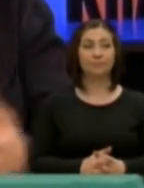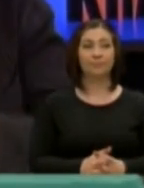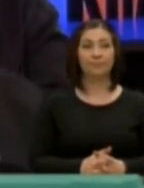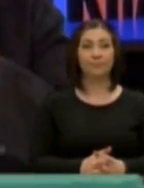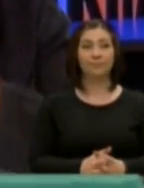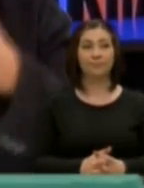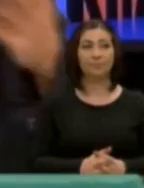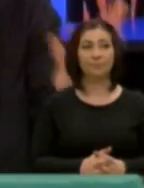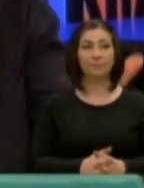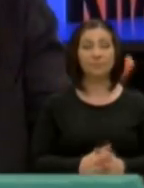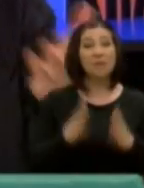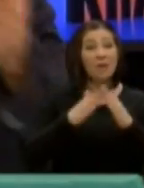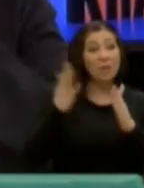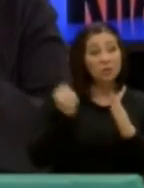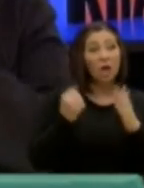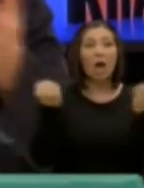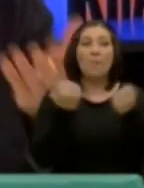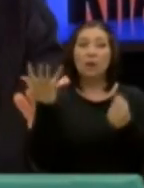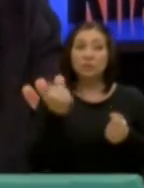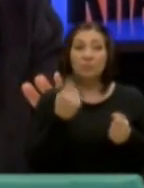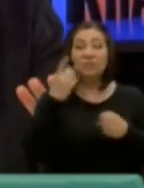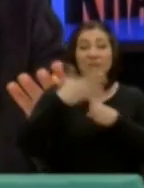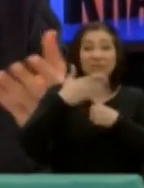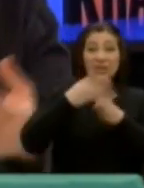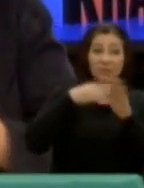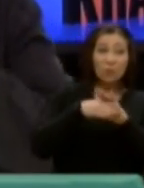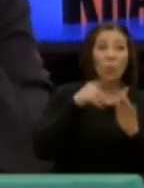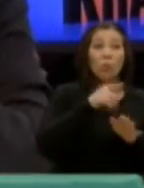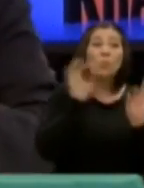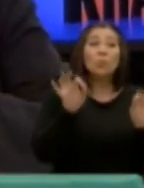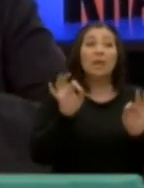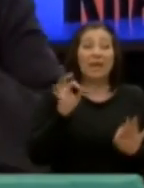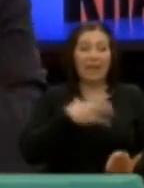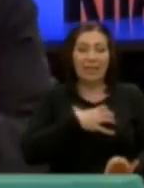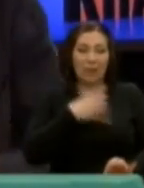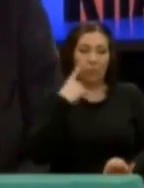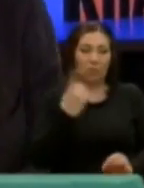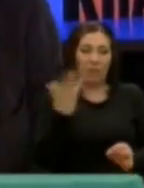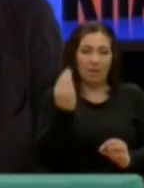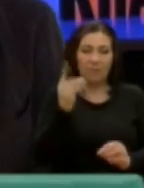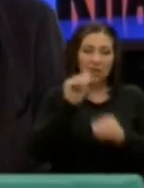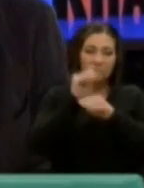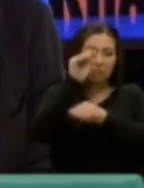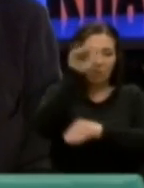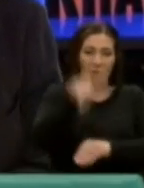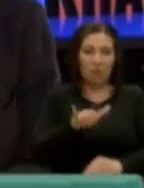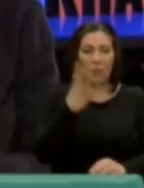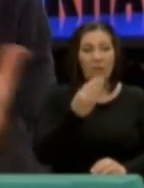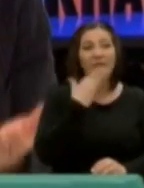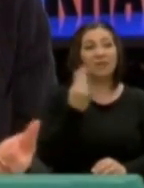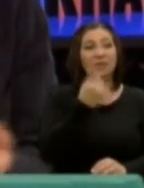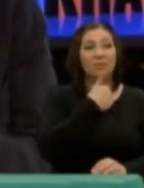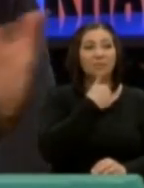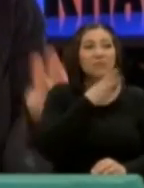şeylerle işte ev mi alacaktır, araba mı alacaktır, bir şeyin taksine mi girecektir. O da mutlaka daha iyi bir yaşamı hak eden bir genç